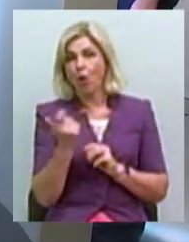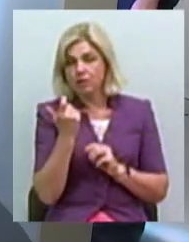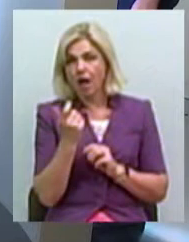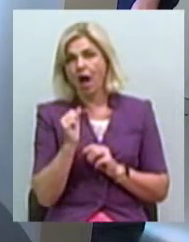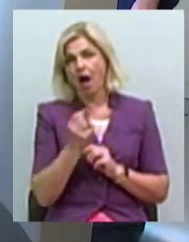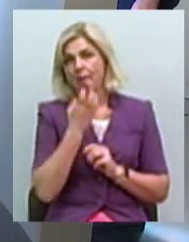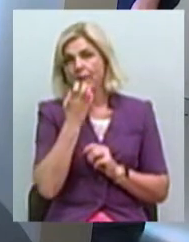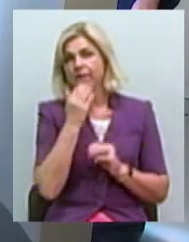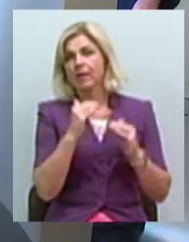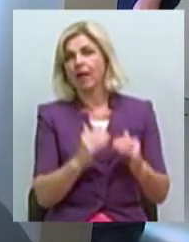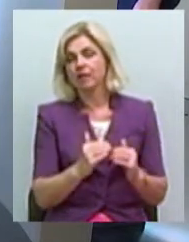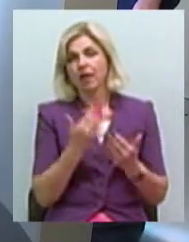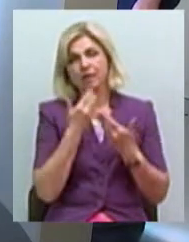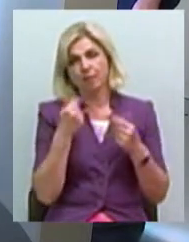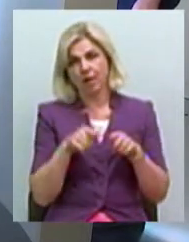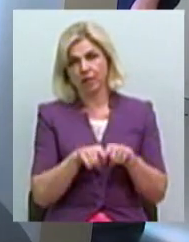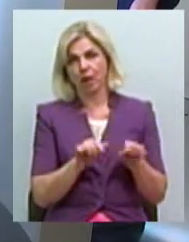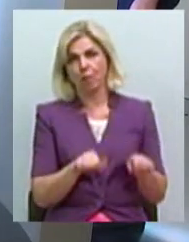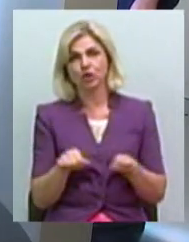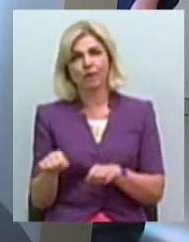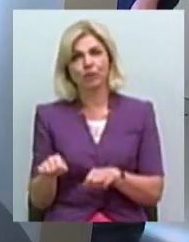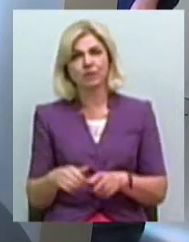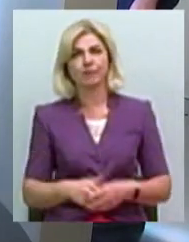самих південних нема таких можливостей.